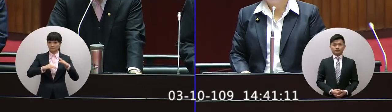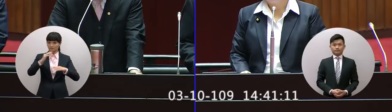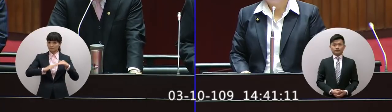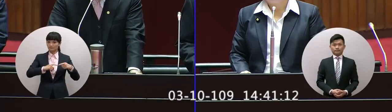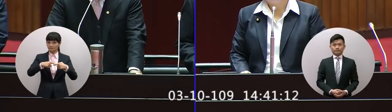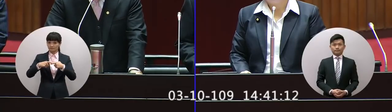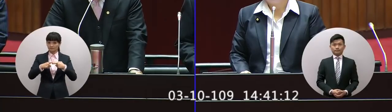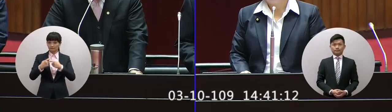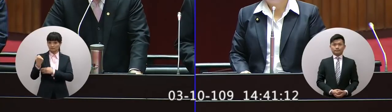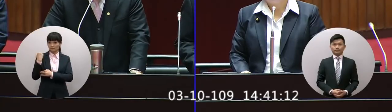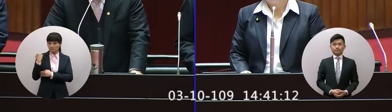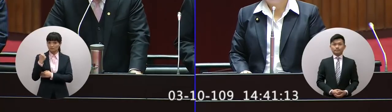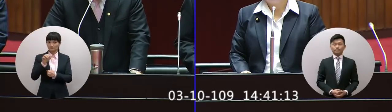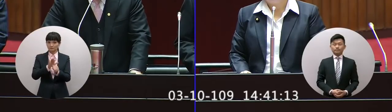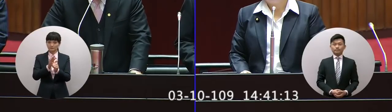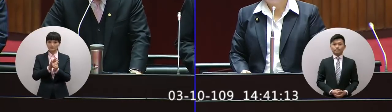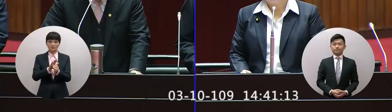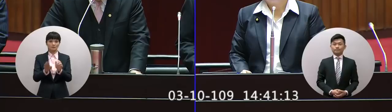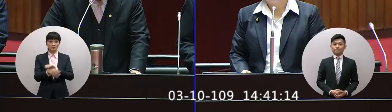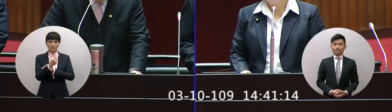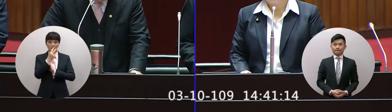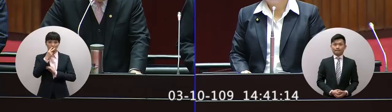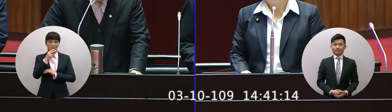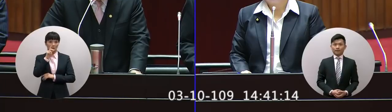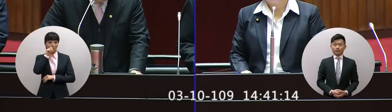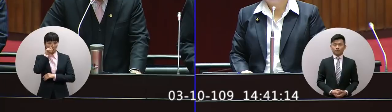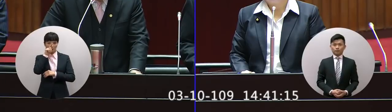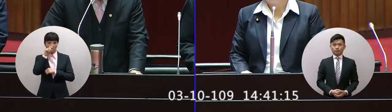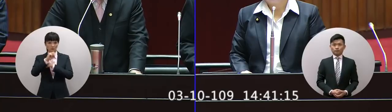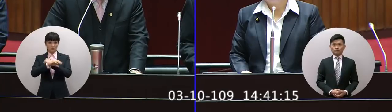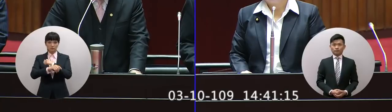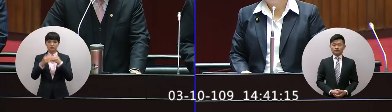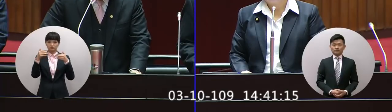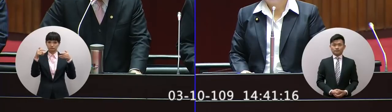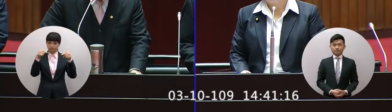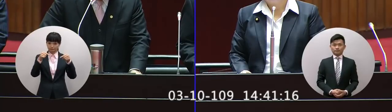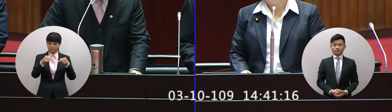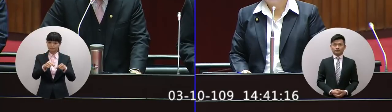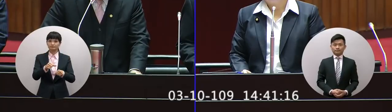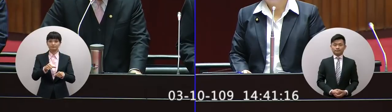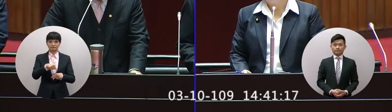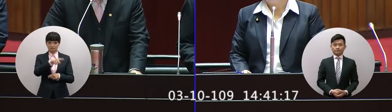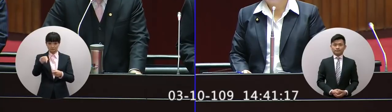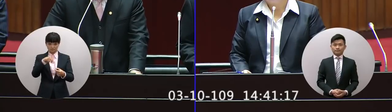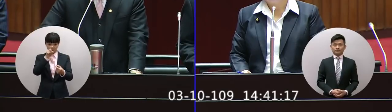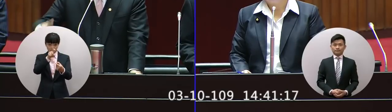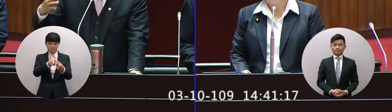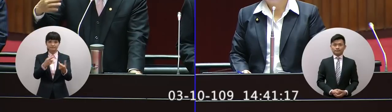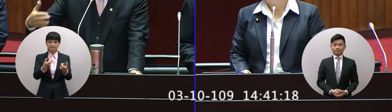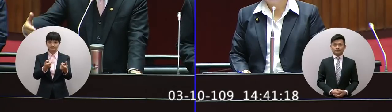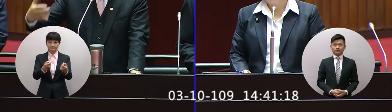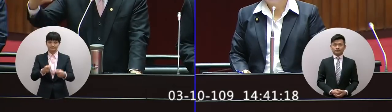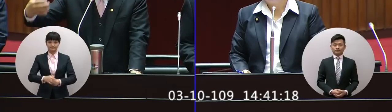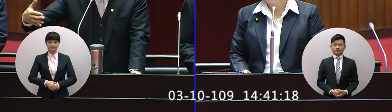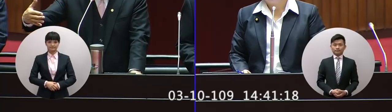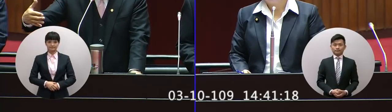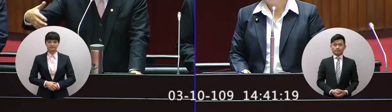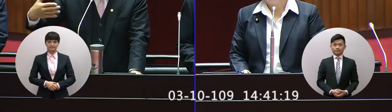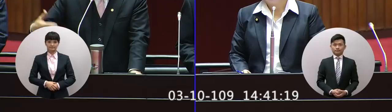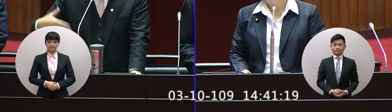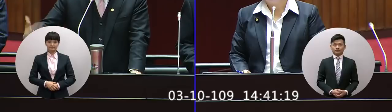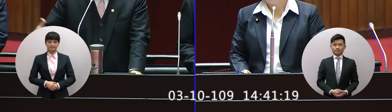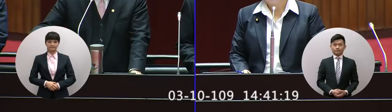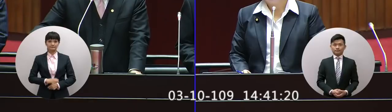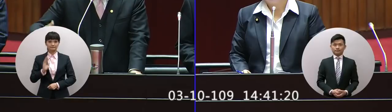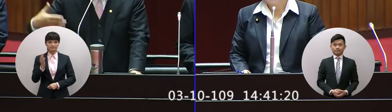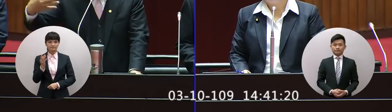污改善是大家要一起努力的做法。但作为政府，不能用